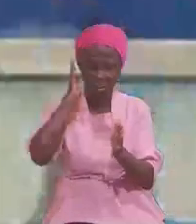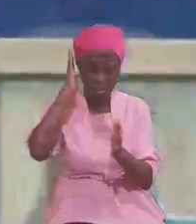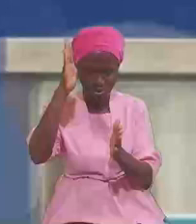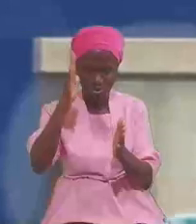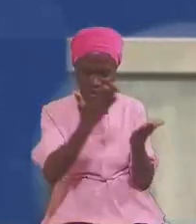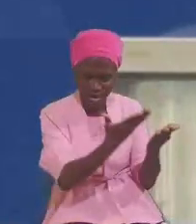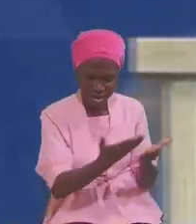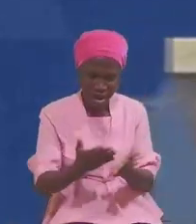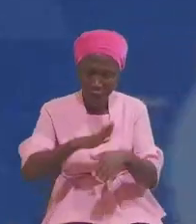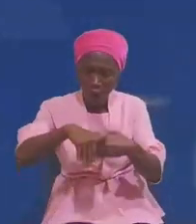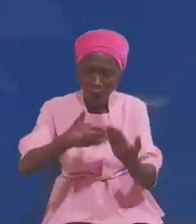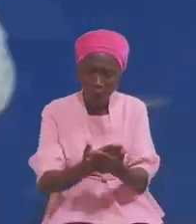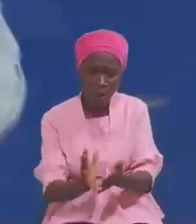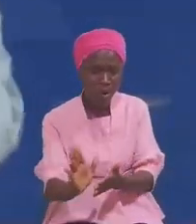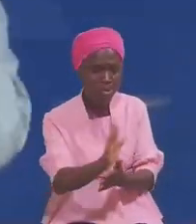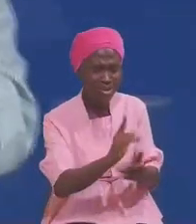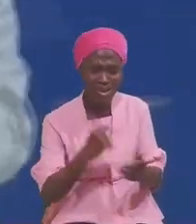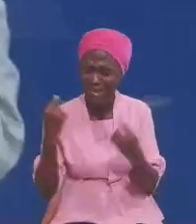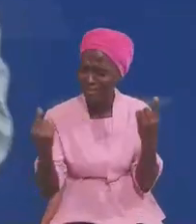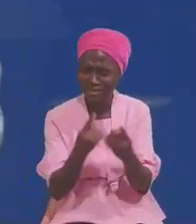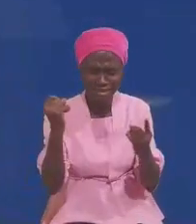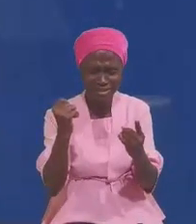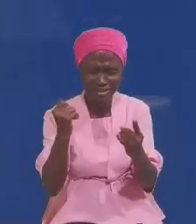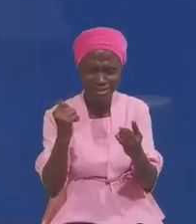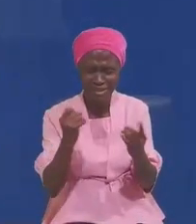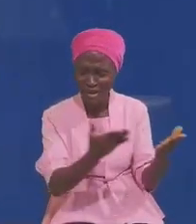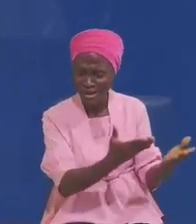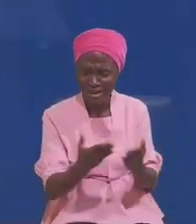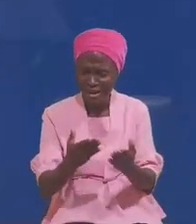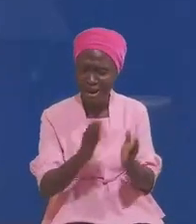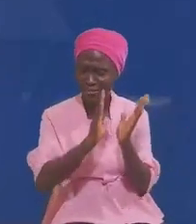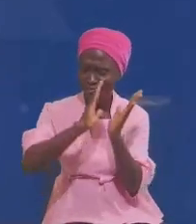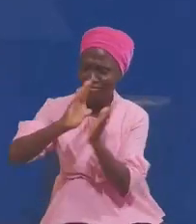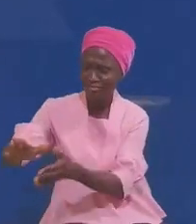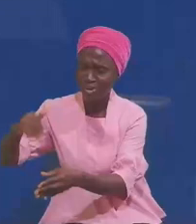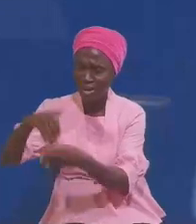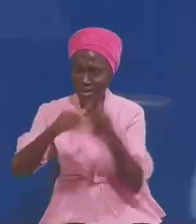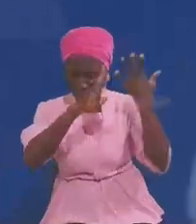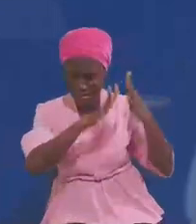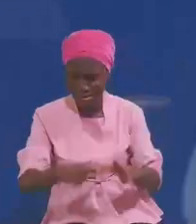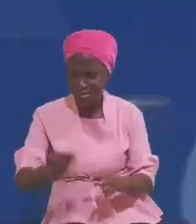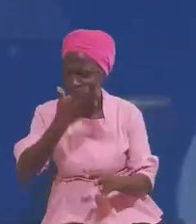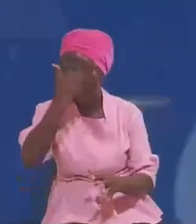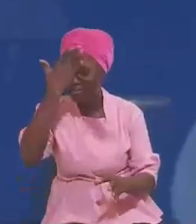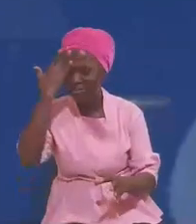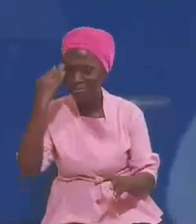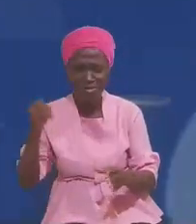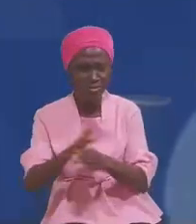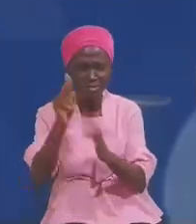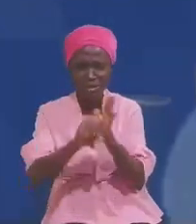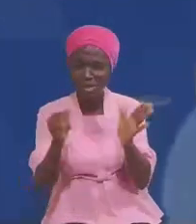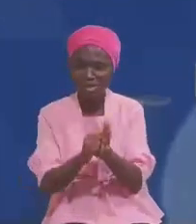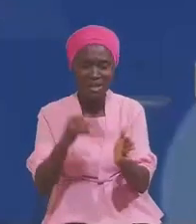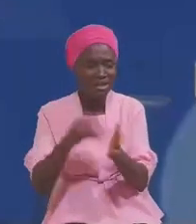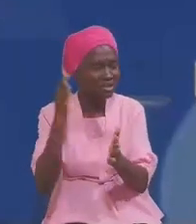accumules, tu ramasses tous leurs péchés et que tu les jettes au fond de la mer d'oubli et que cela